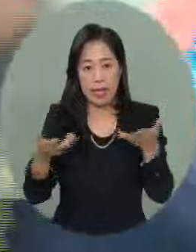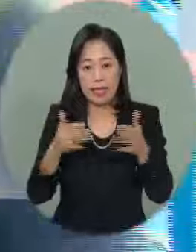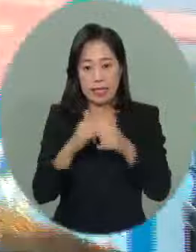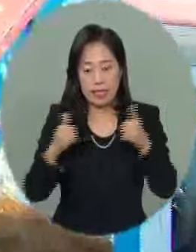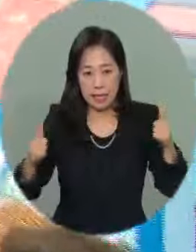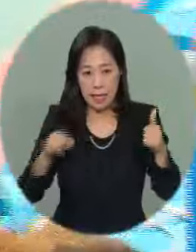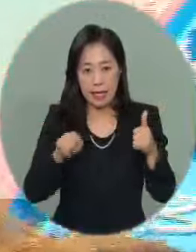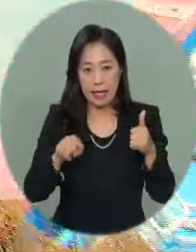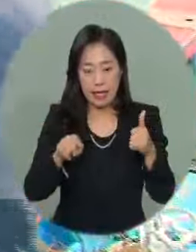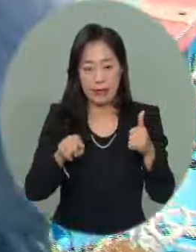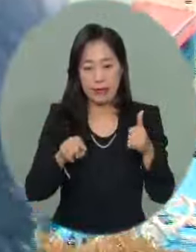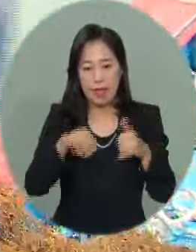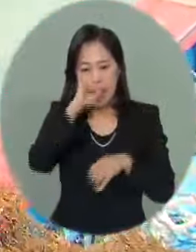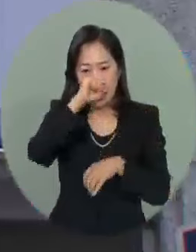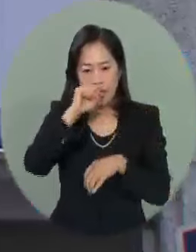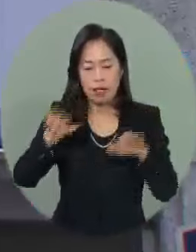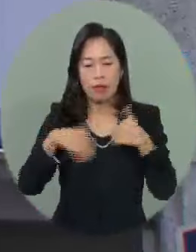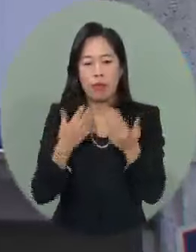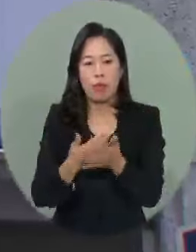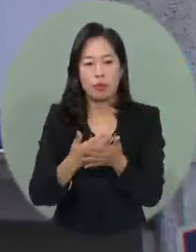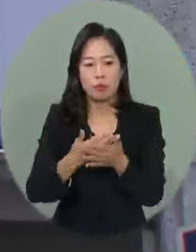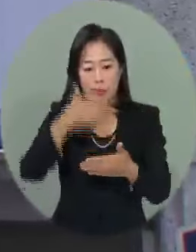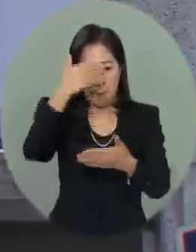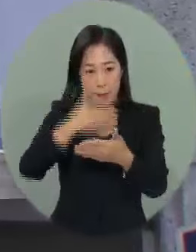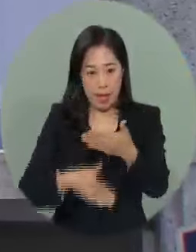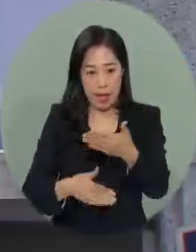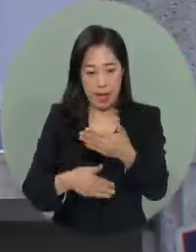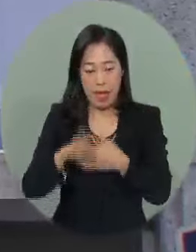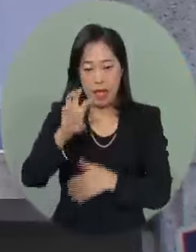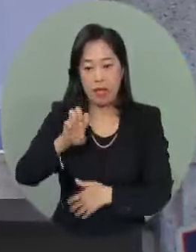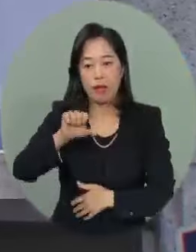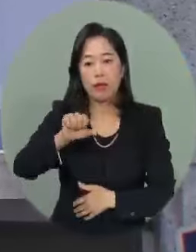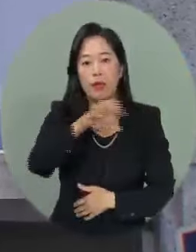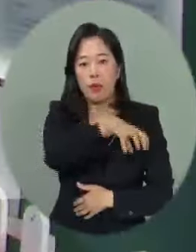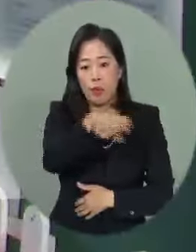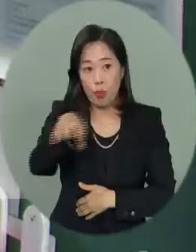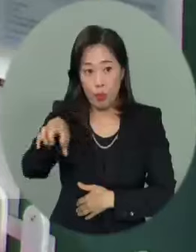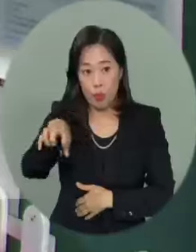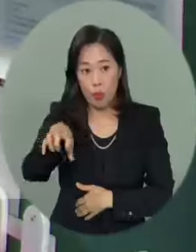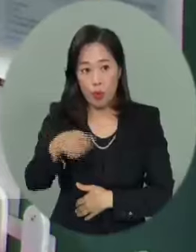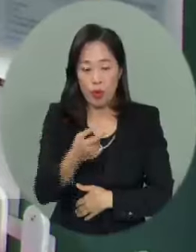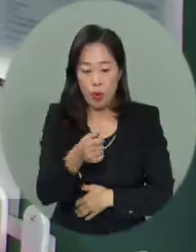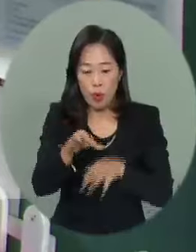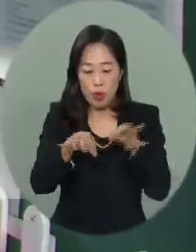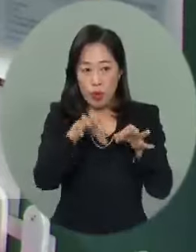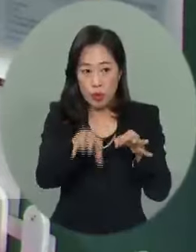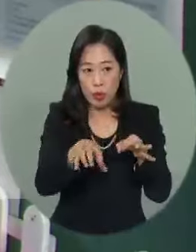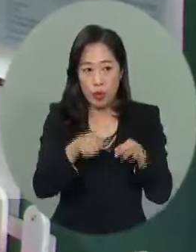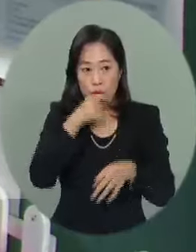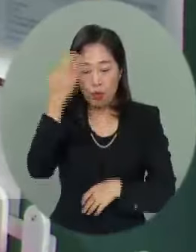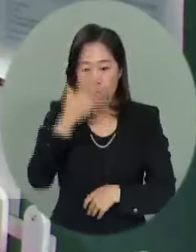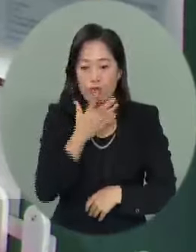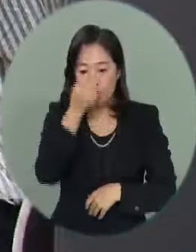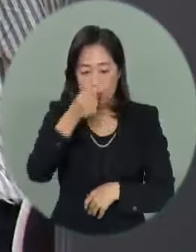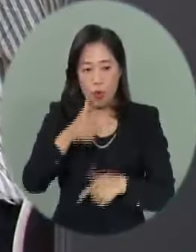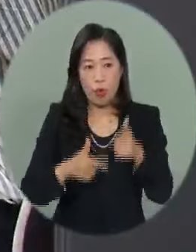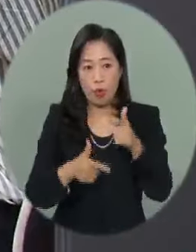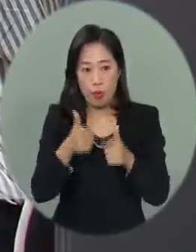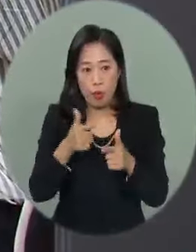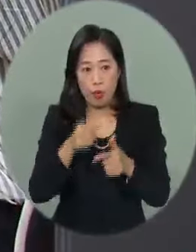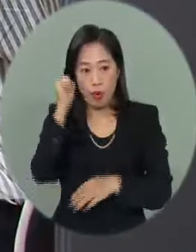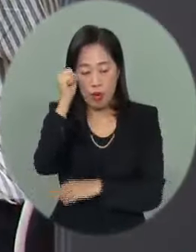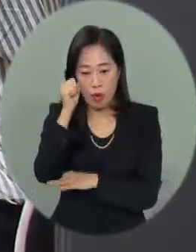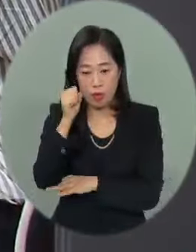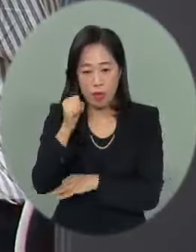지원금을 전액 삭감했습니다. 전국 35곳의 소지역 센터 가운데 전남에선 여수와 순천 등 4개 소가